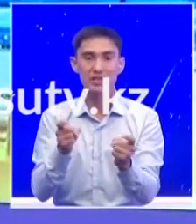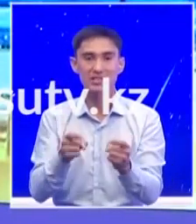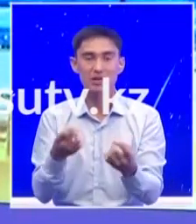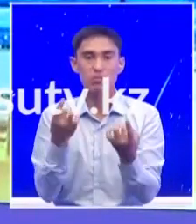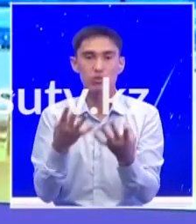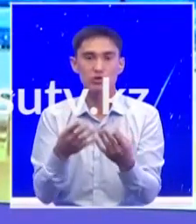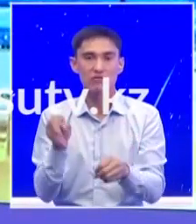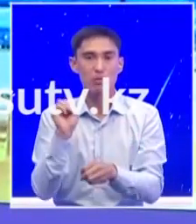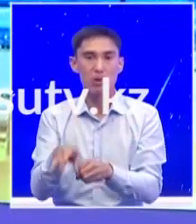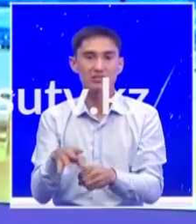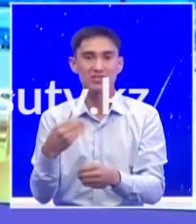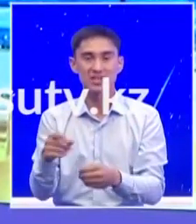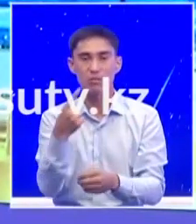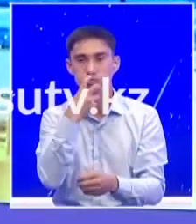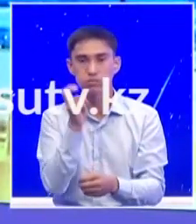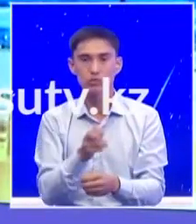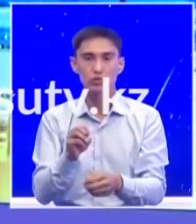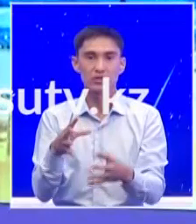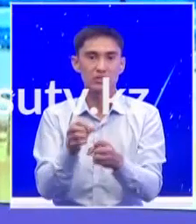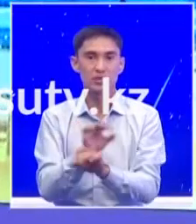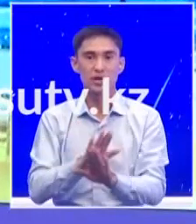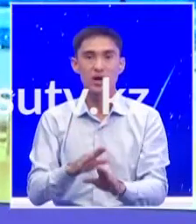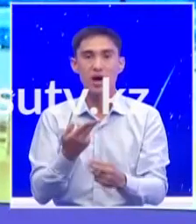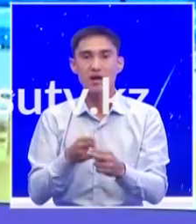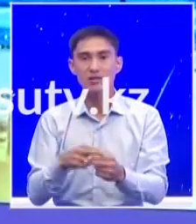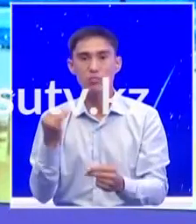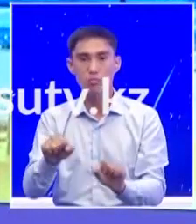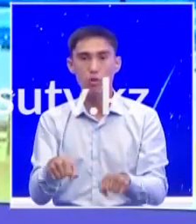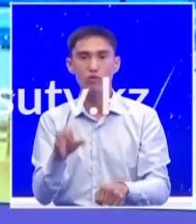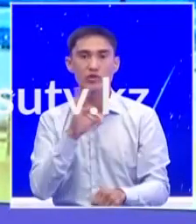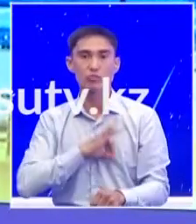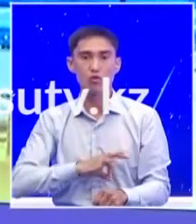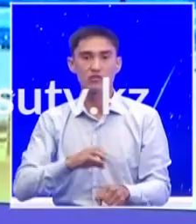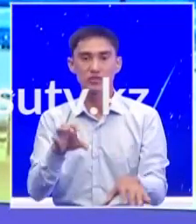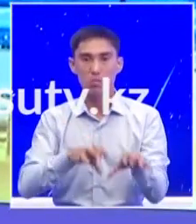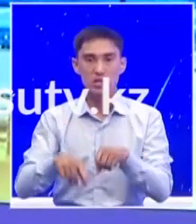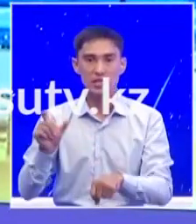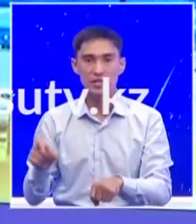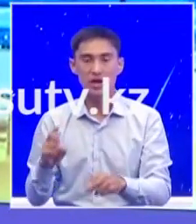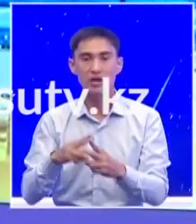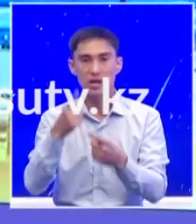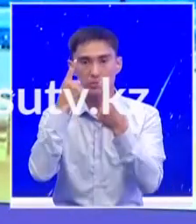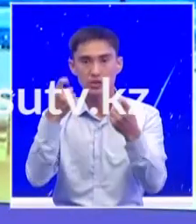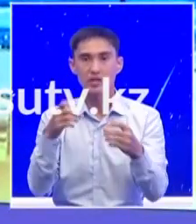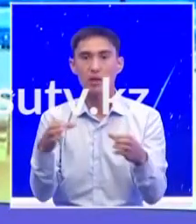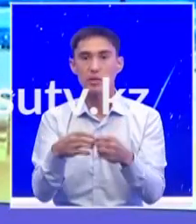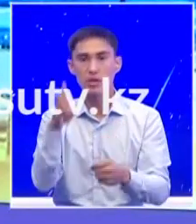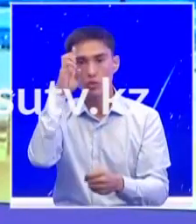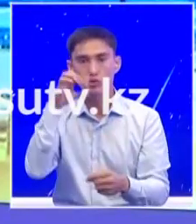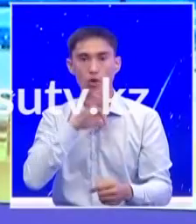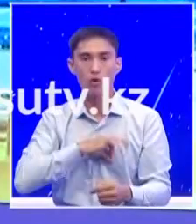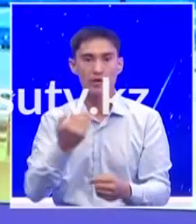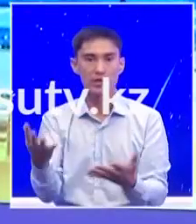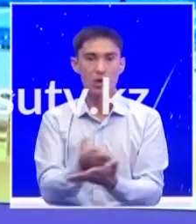или попросту выбрасывают их в ближайшую урну, не сминая. А ведь ими могут воспользоваться мошенники. Как сообщают в Комитете госдоходов,